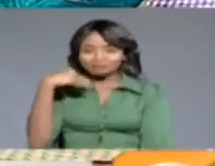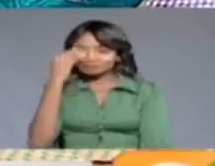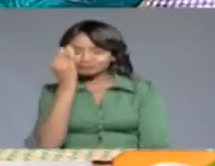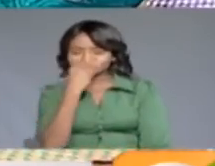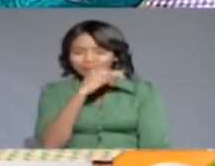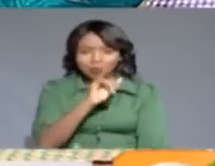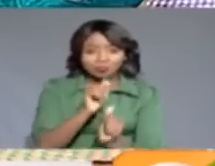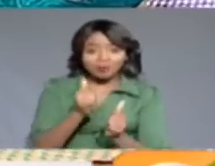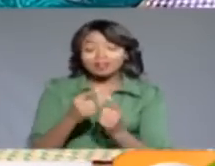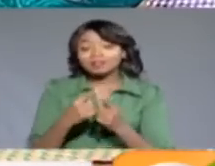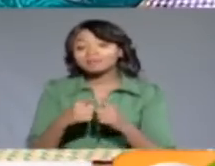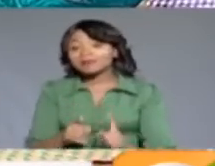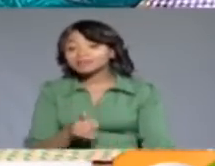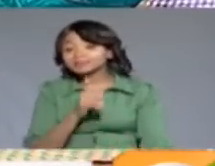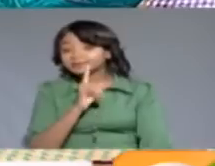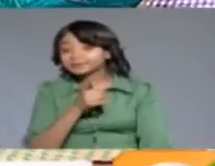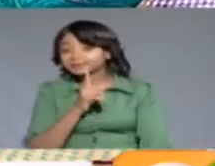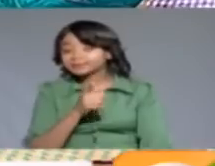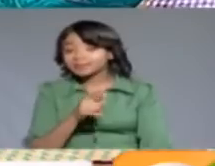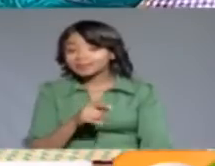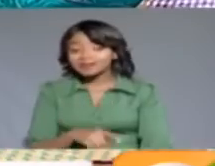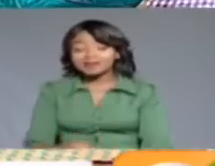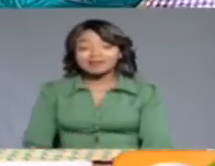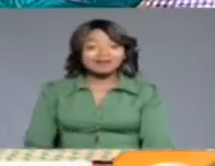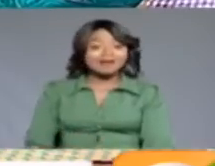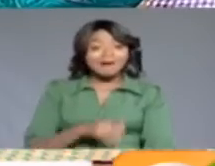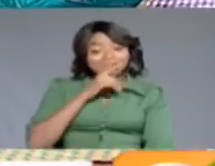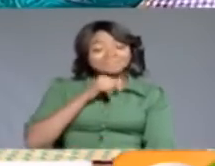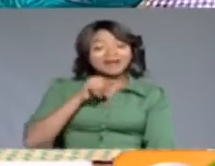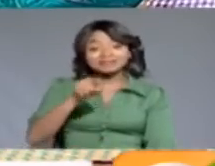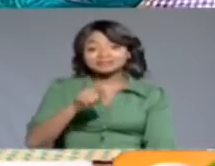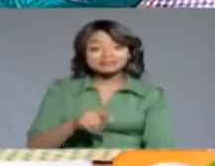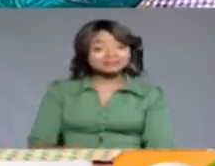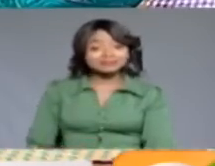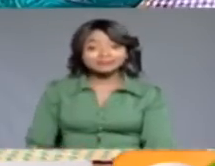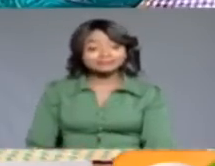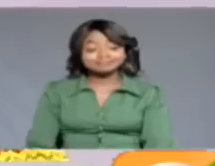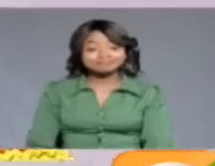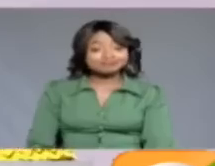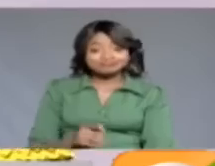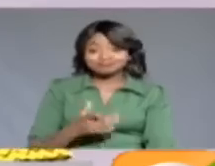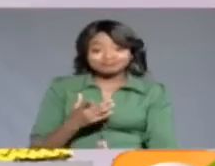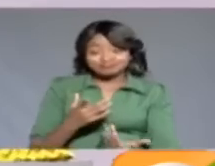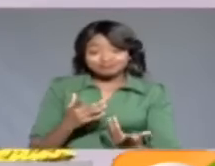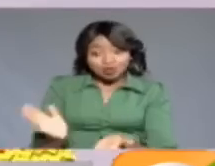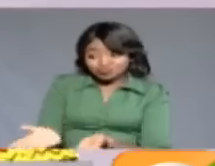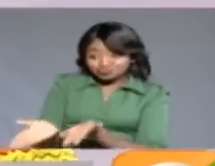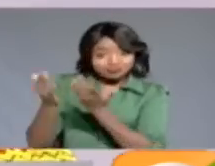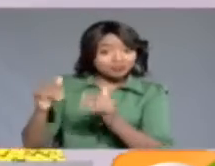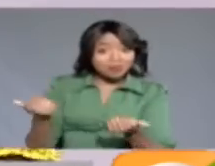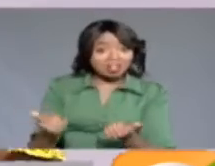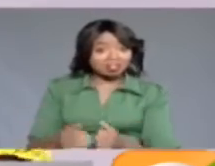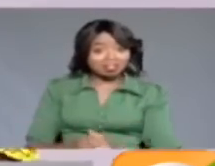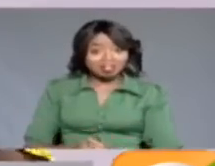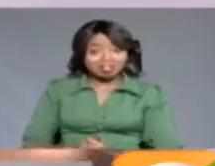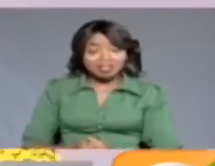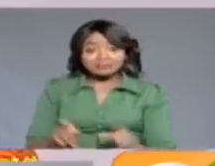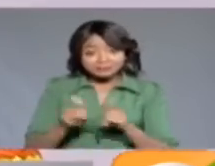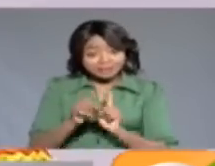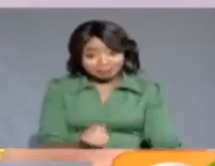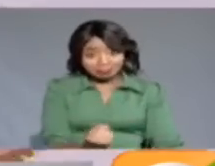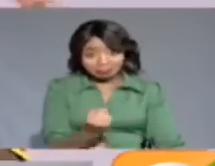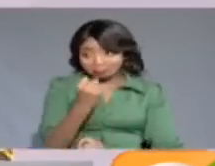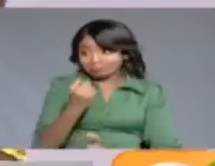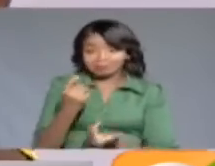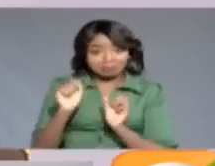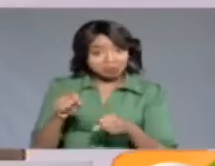nini. Lakini urongo, umomonyoko huko. Umomonyoko huko na unaendelea usimami. Kabisa mpaka mwisho itafika hata kiuno